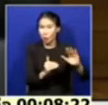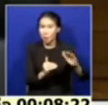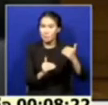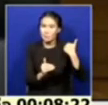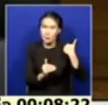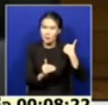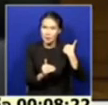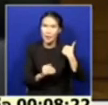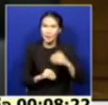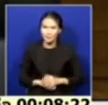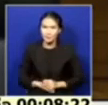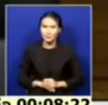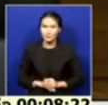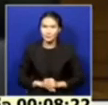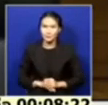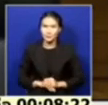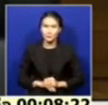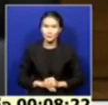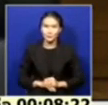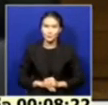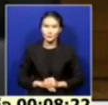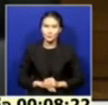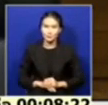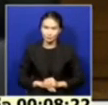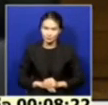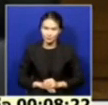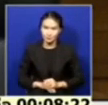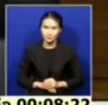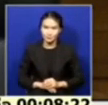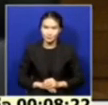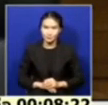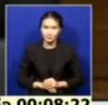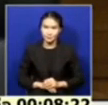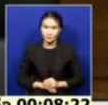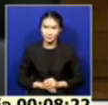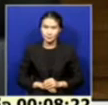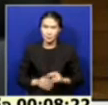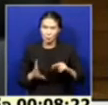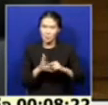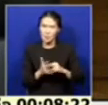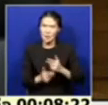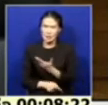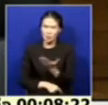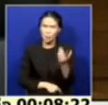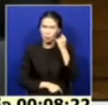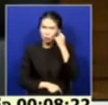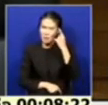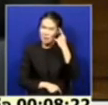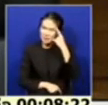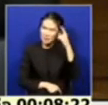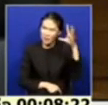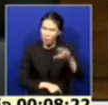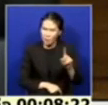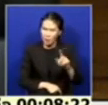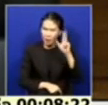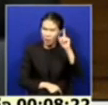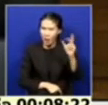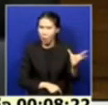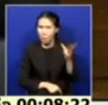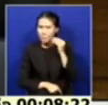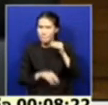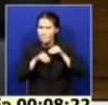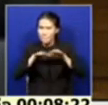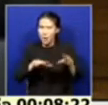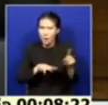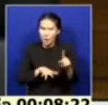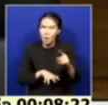ครับนะแต่ข่าวที่ออกมาเมื่อวันที่5ที่6นะจะไม่ว่าจะมาจาก Human Rights Watch ก็คือทางด้านฝ่าย